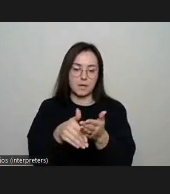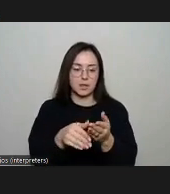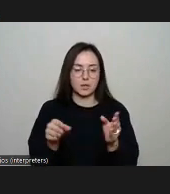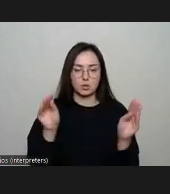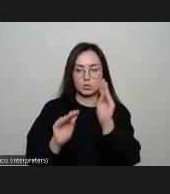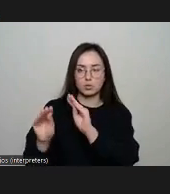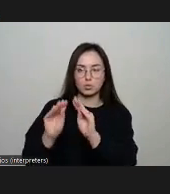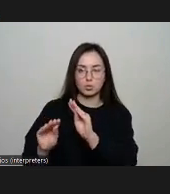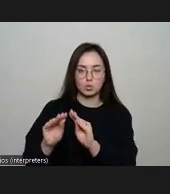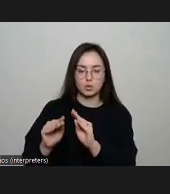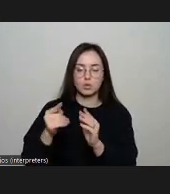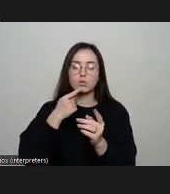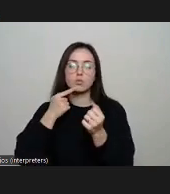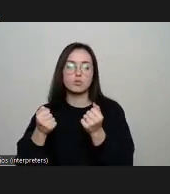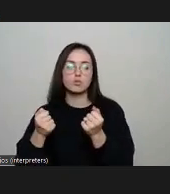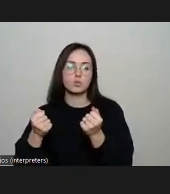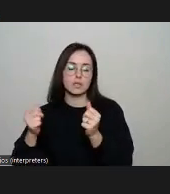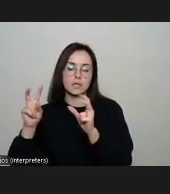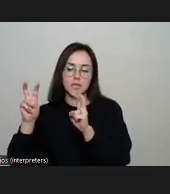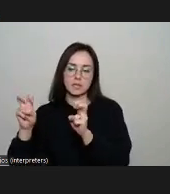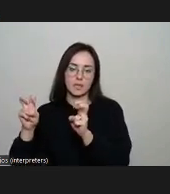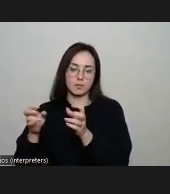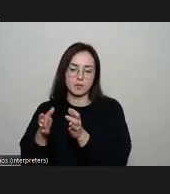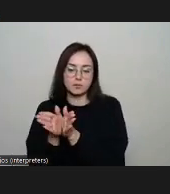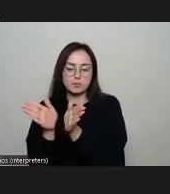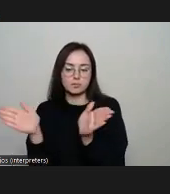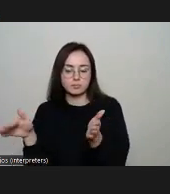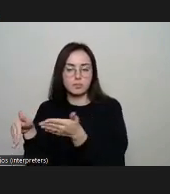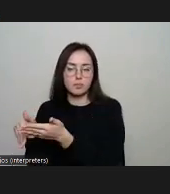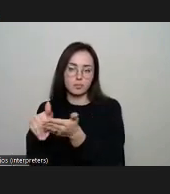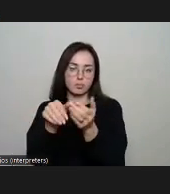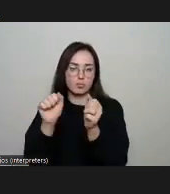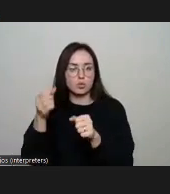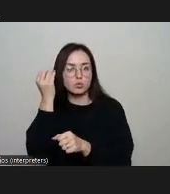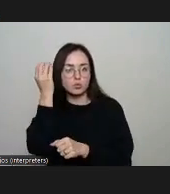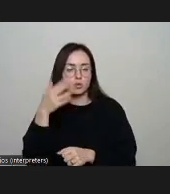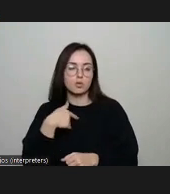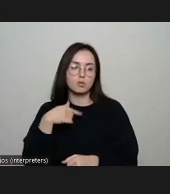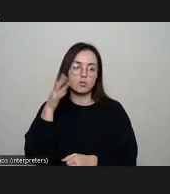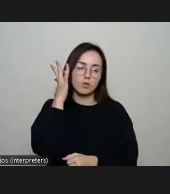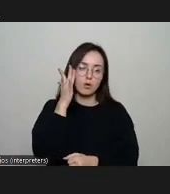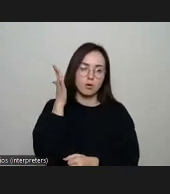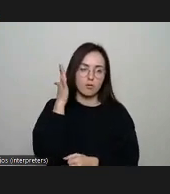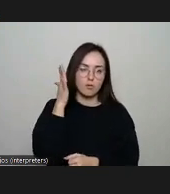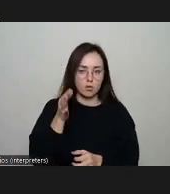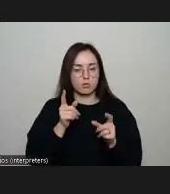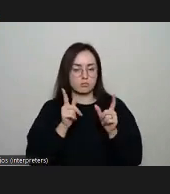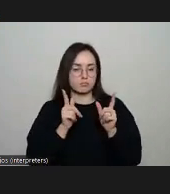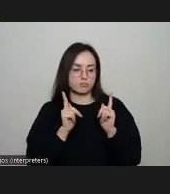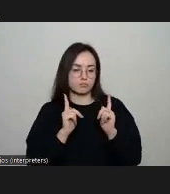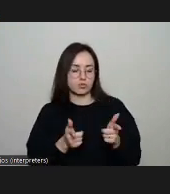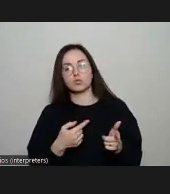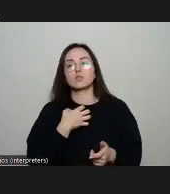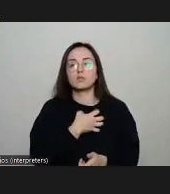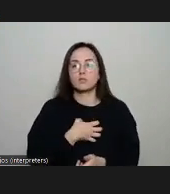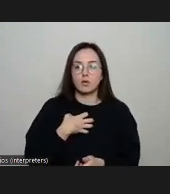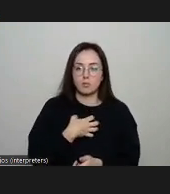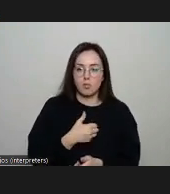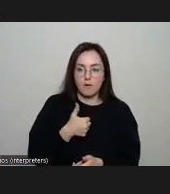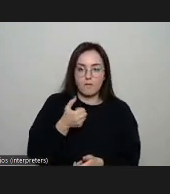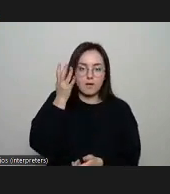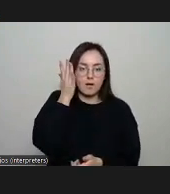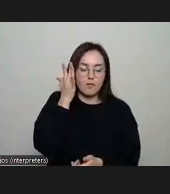prie sudėtingesnių, labiau tokių kompleksiškų konceptų. Aš manau, kad tai tikrai yra svarbu, kad mes galvotume apie